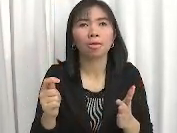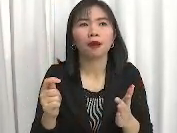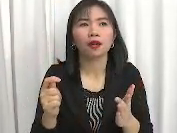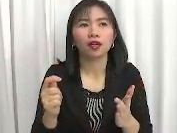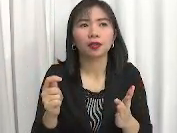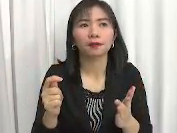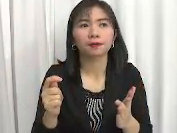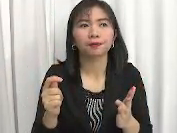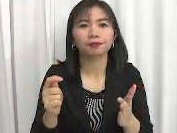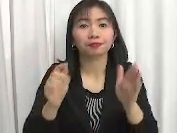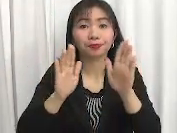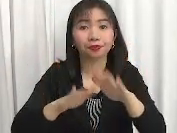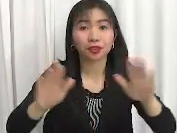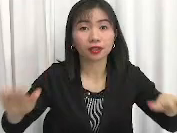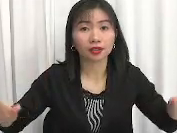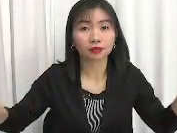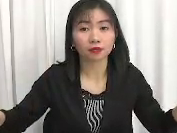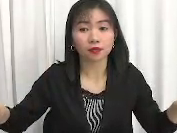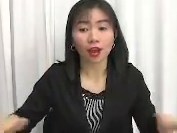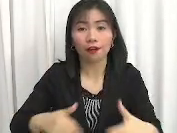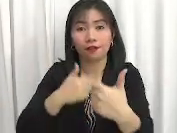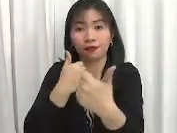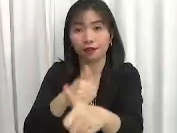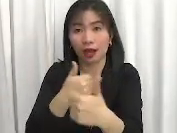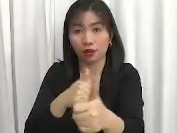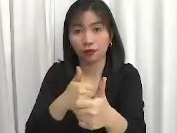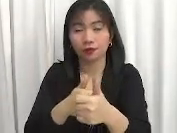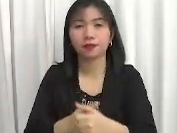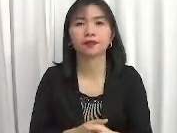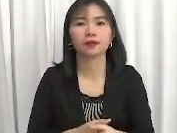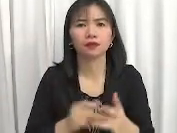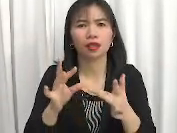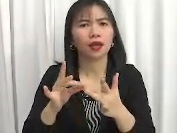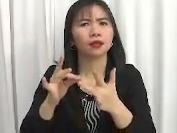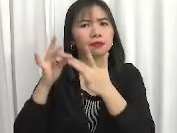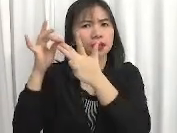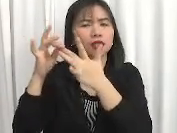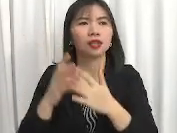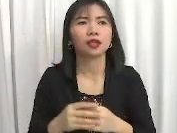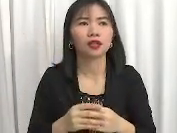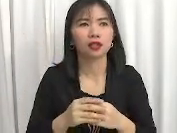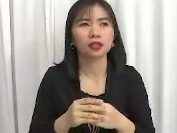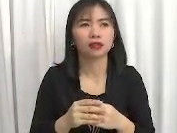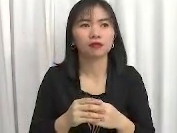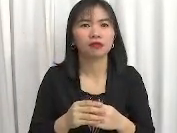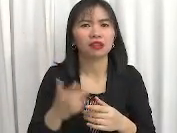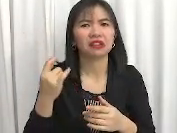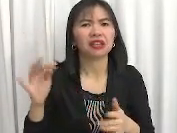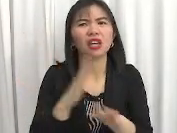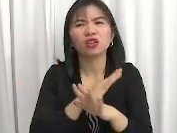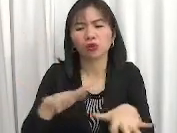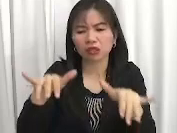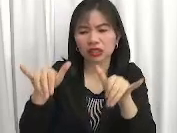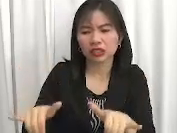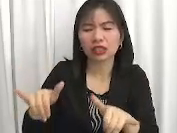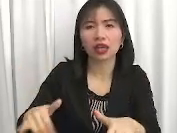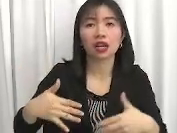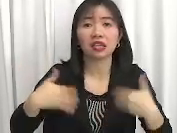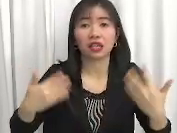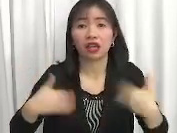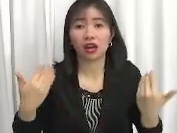siya yung lalakaran ng mga anak, lalong-lalo na hindi naman sila nananatiling bata, no?